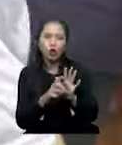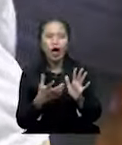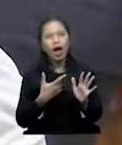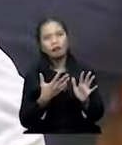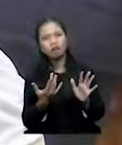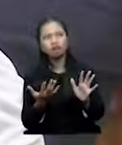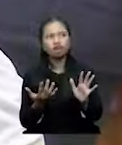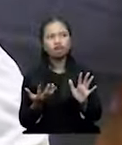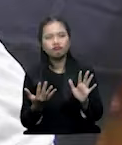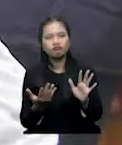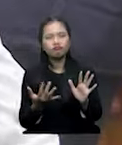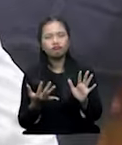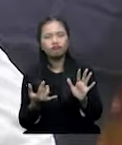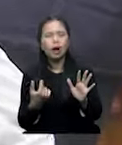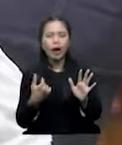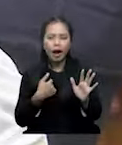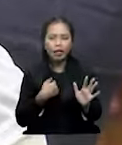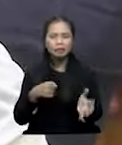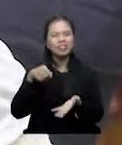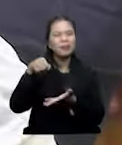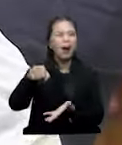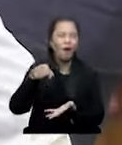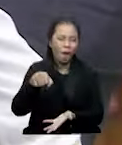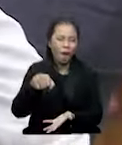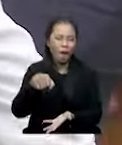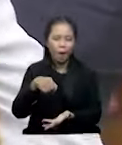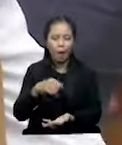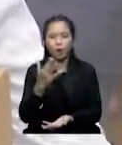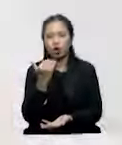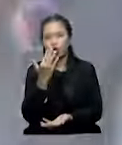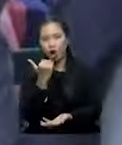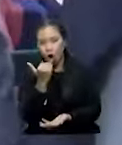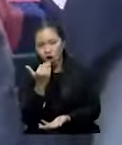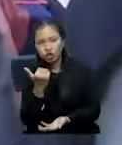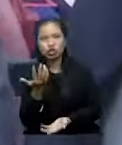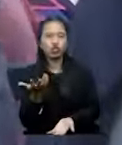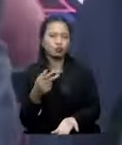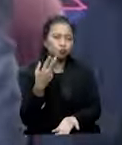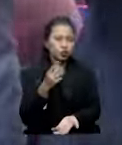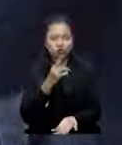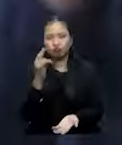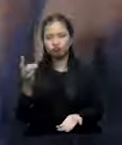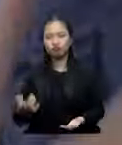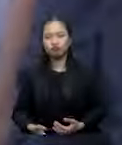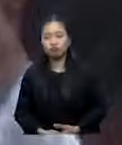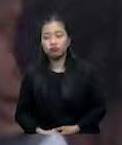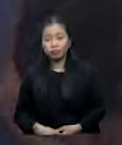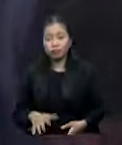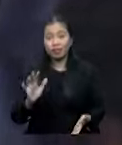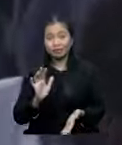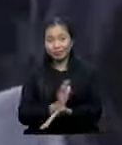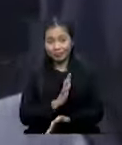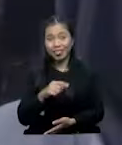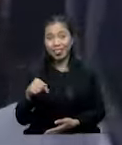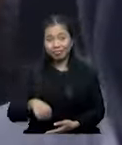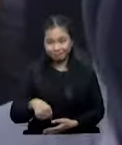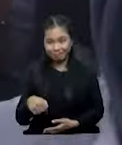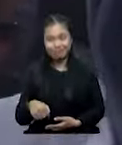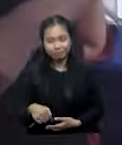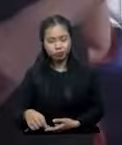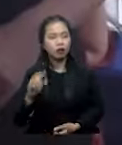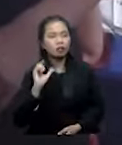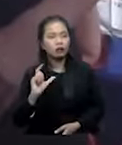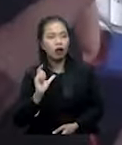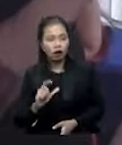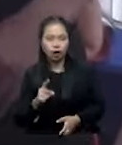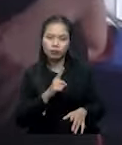kayak sembako yang ada berasnya gitu. Pada kesempatan ini, para caleg Partai Perindo juga menyerap